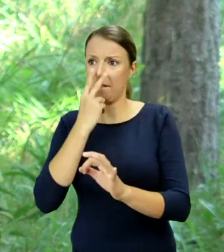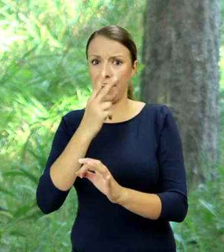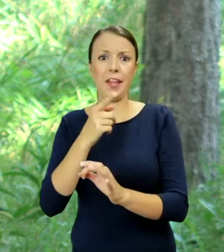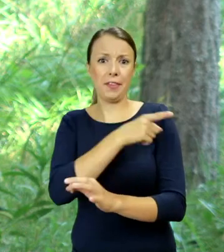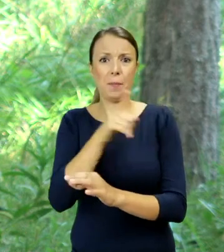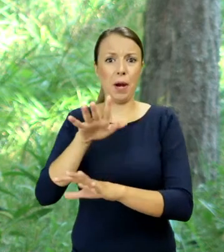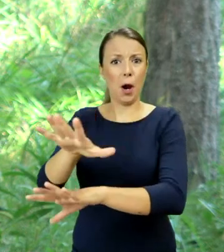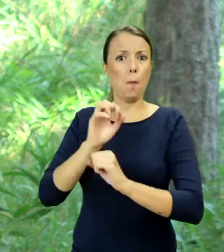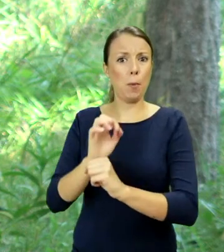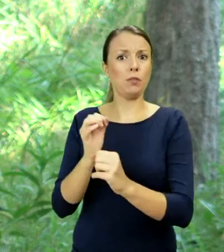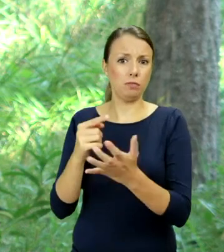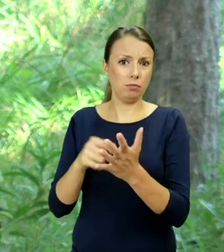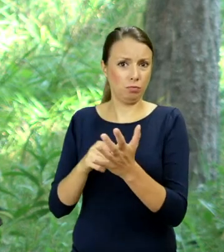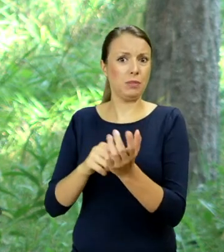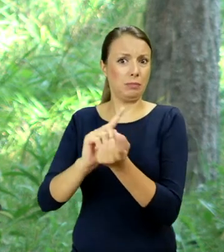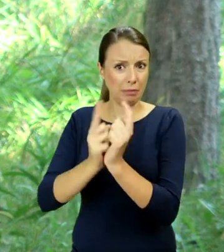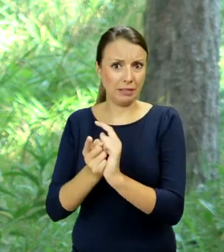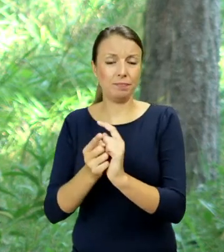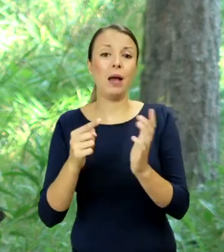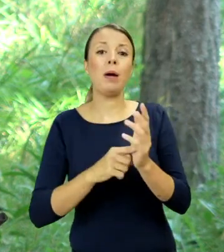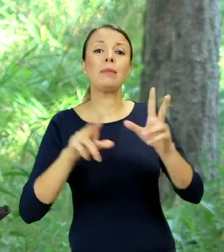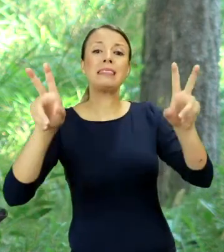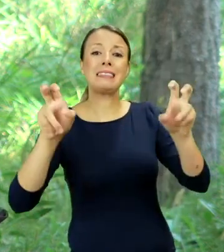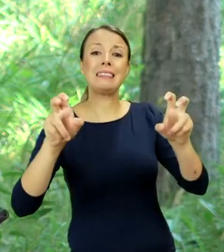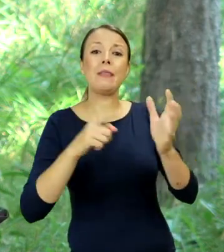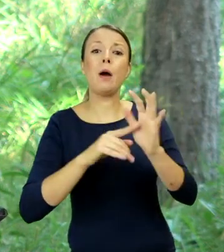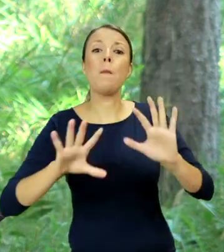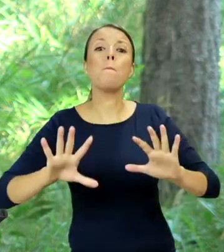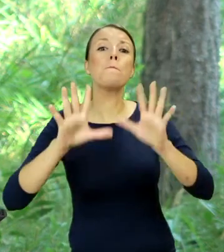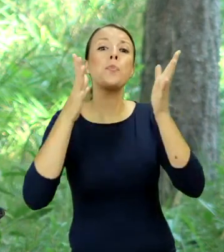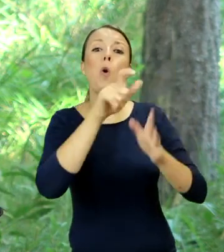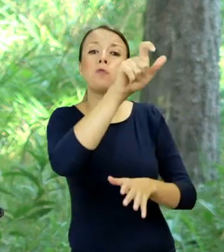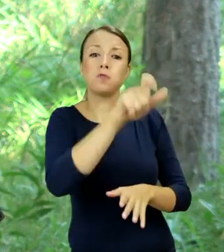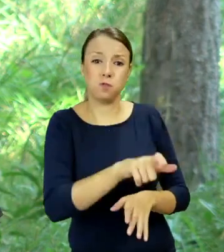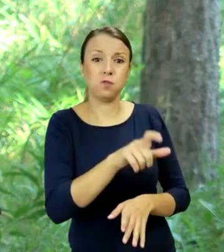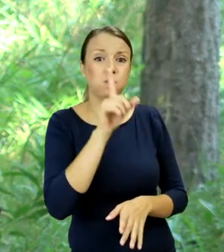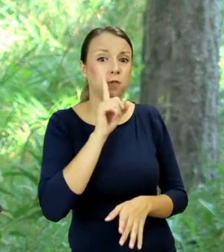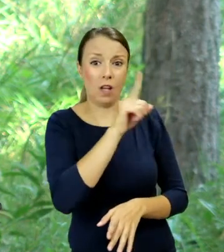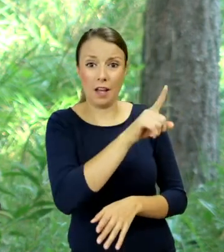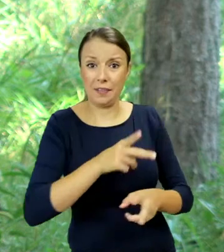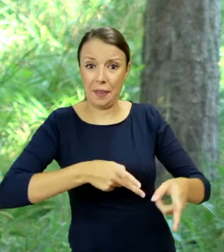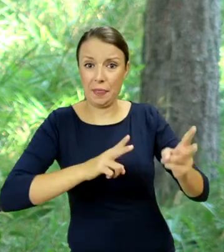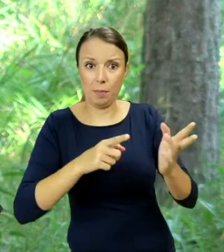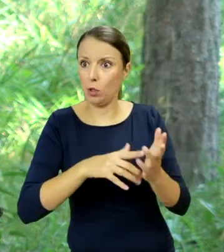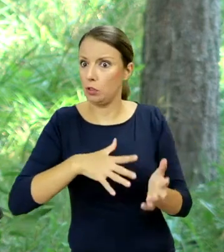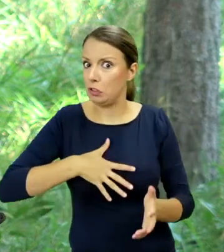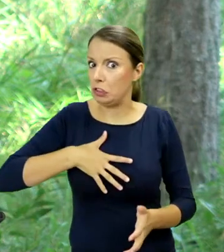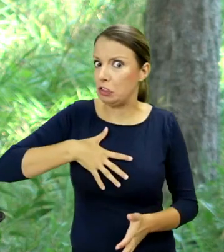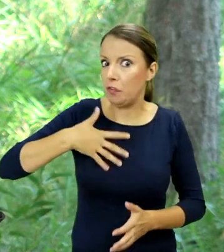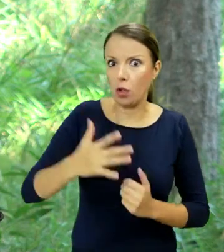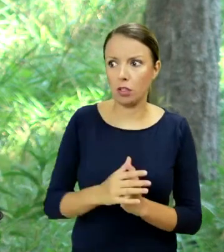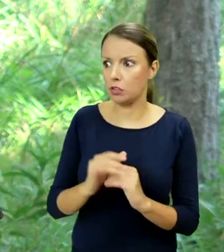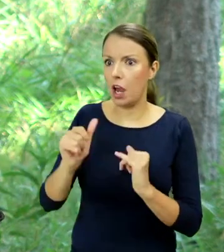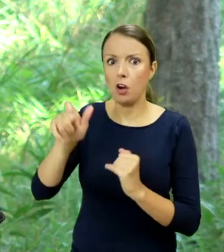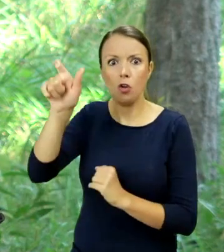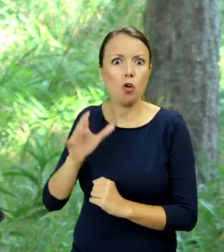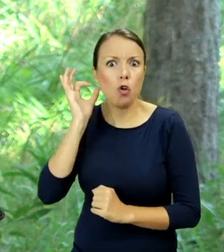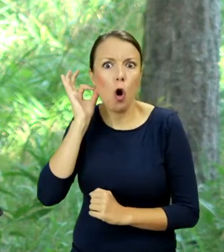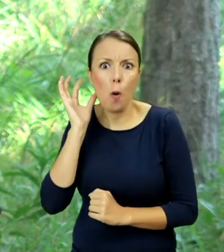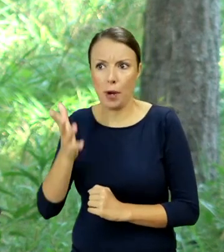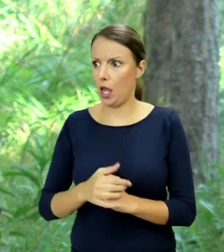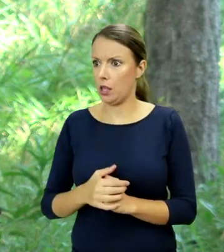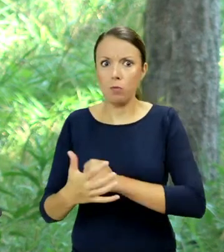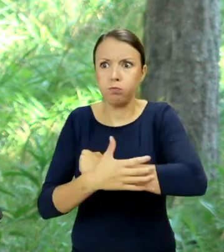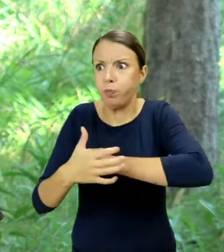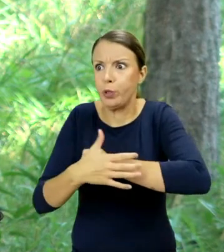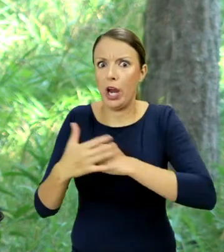z jednego właśnie z powstańców listopadowych, który nie mógł się nadziwić. I tu cytuję, jak słabiuchna, nerwowa, rozpieszczona kobieta widok podobny